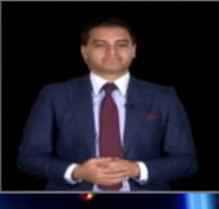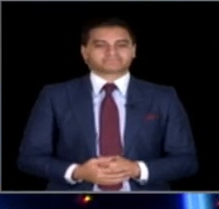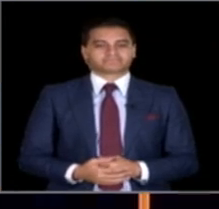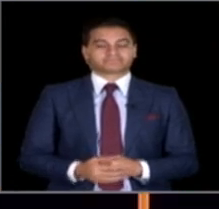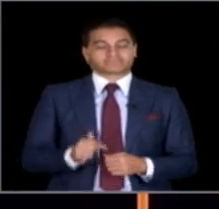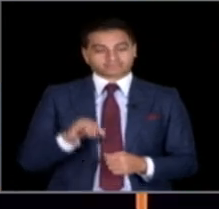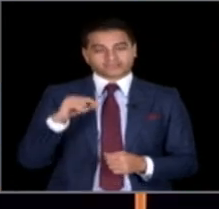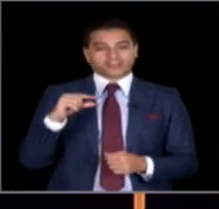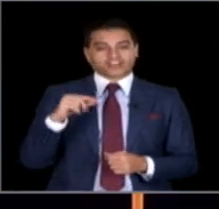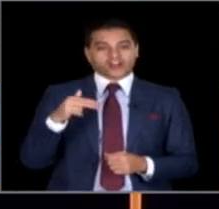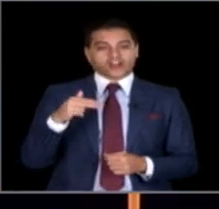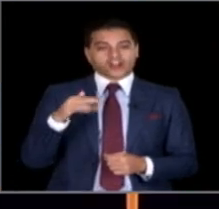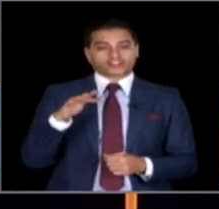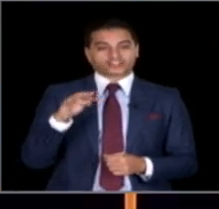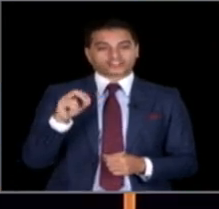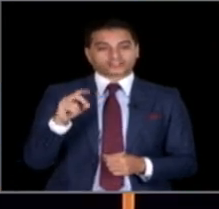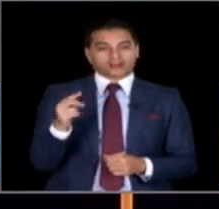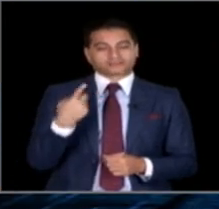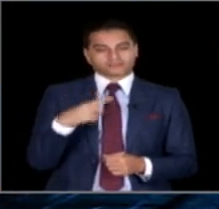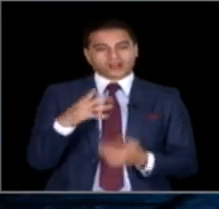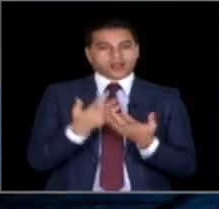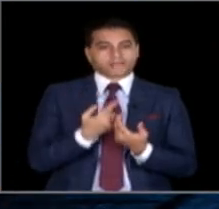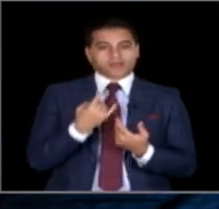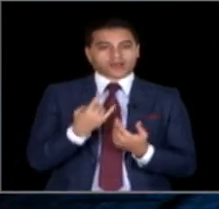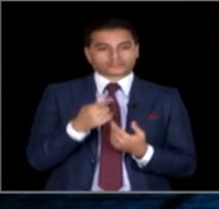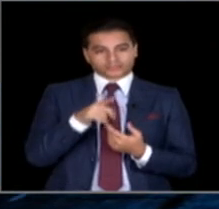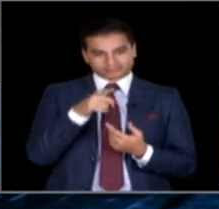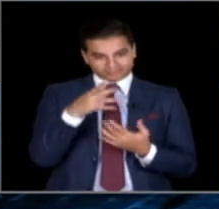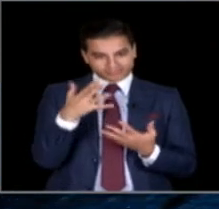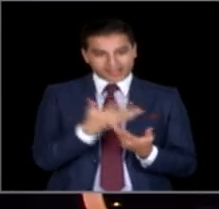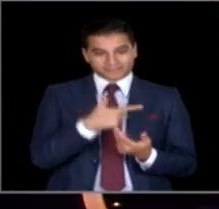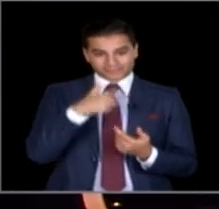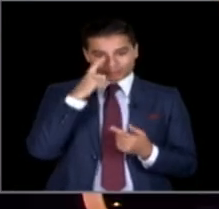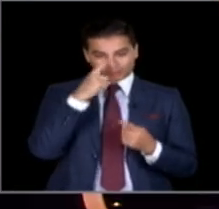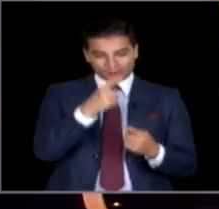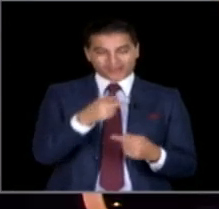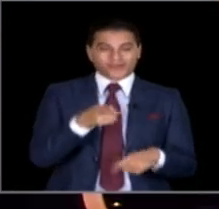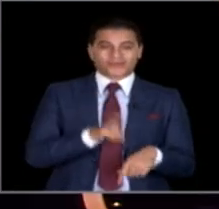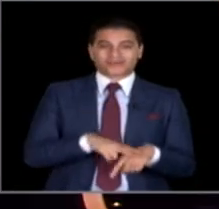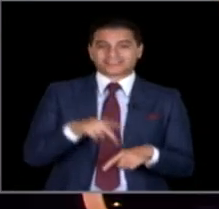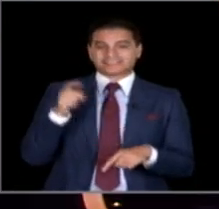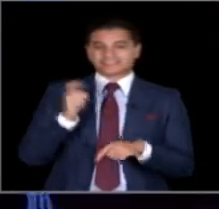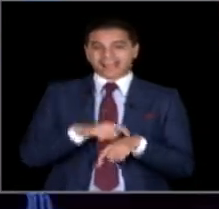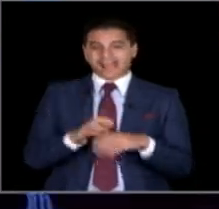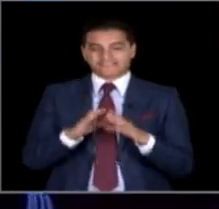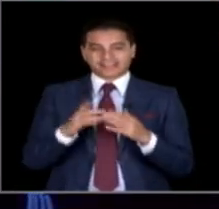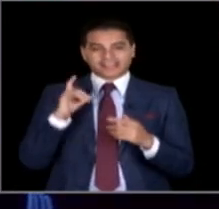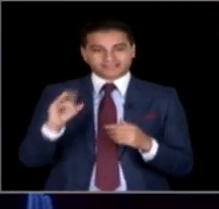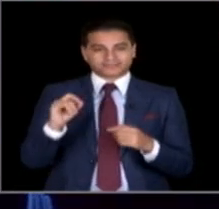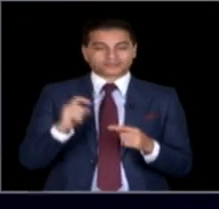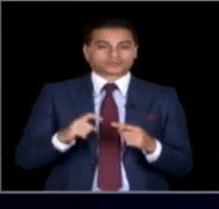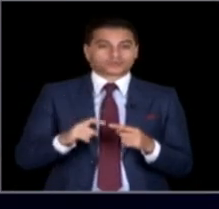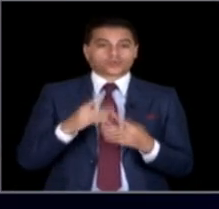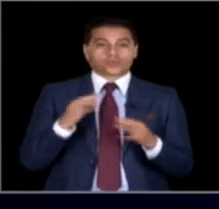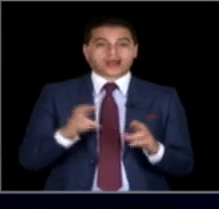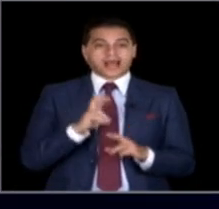هي فعلا مدغشقر. 10 نقط. الثعالب 60، الساعه 50.